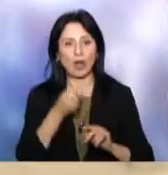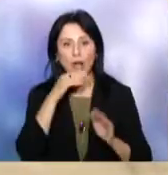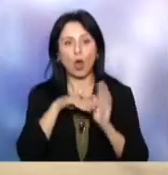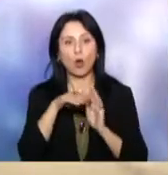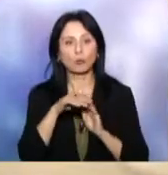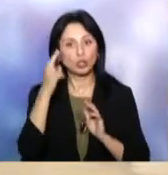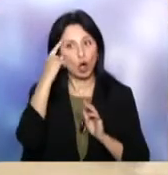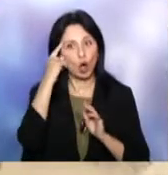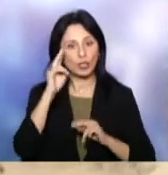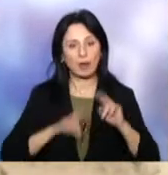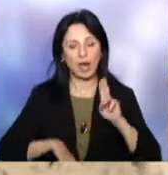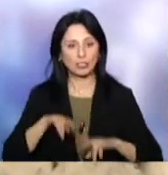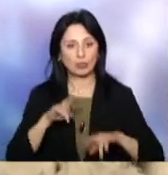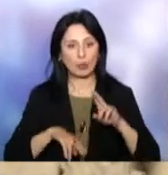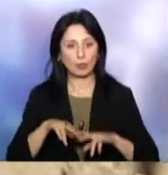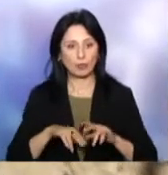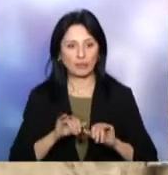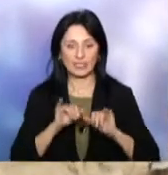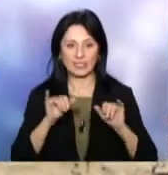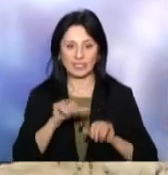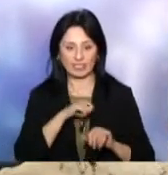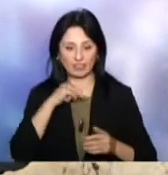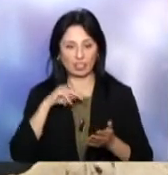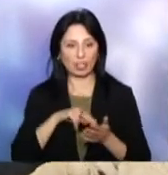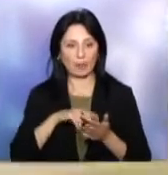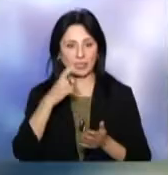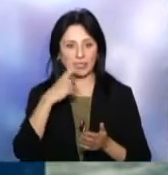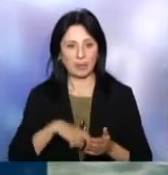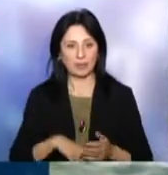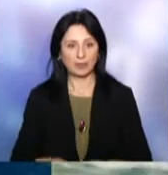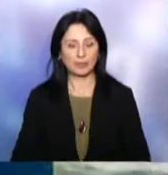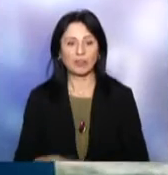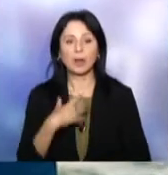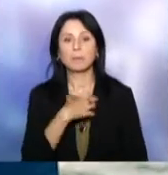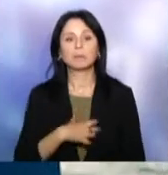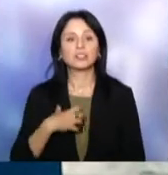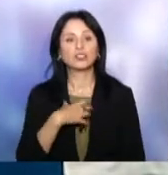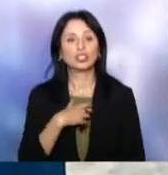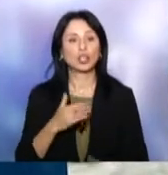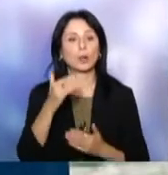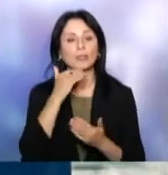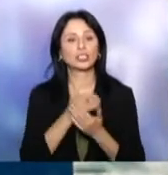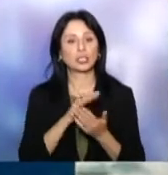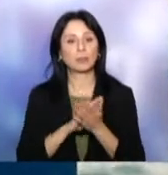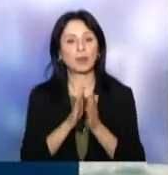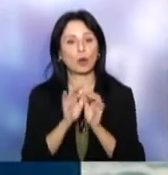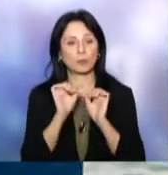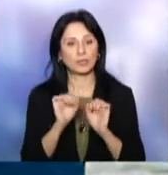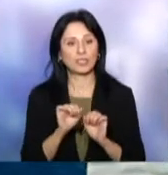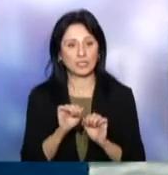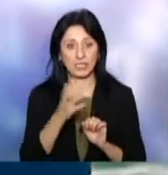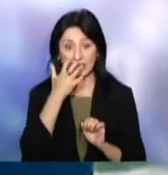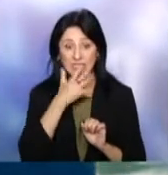აუმჯობესებს გუნება განწყობილებას და ზრდის თვითშეფასებას. მნიშვნელოვანია შემდეგი პირობების დაცვა.